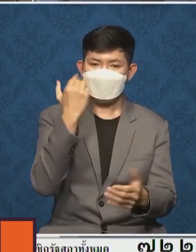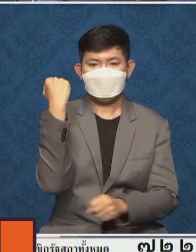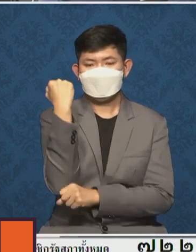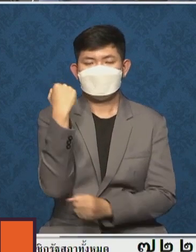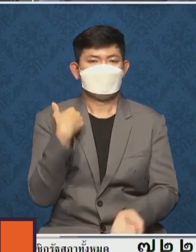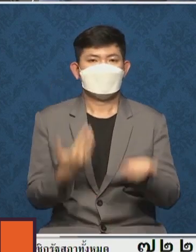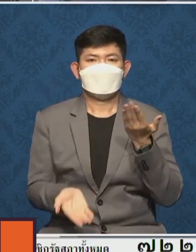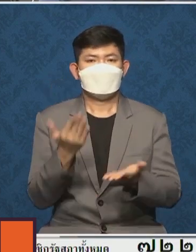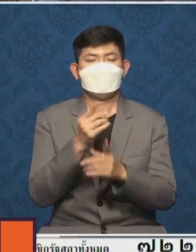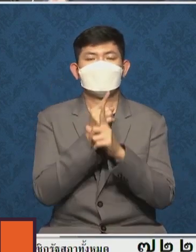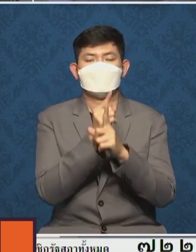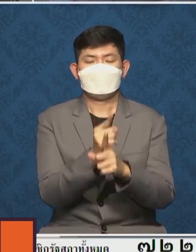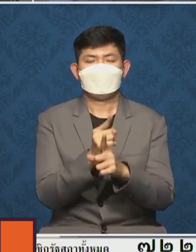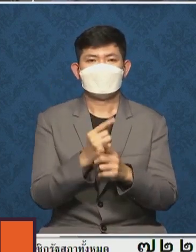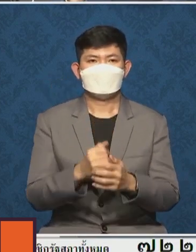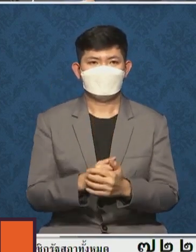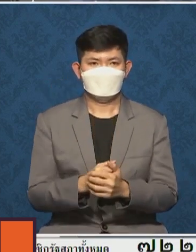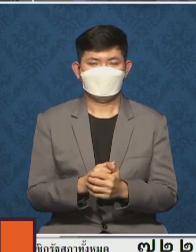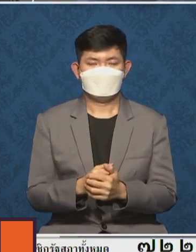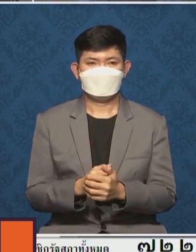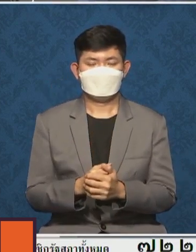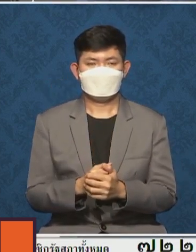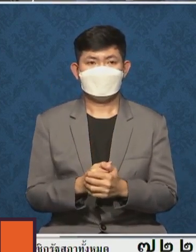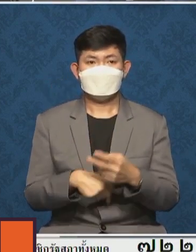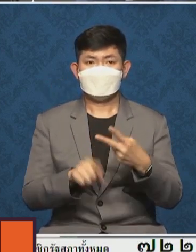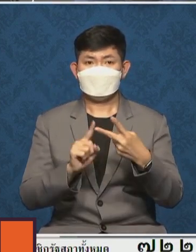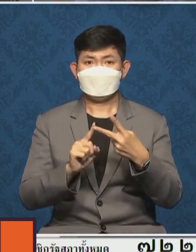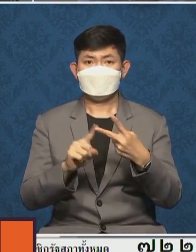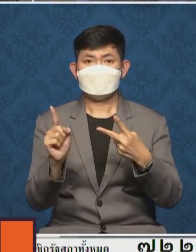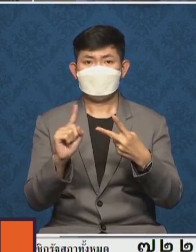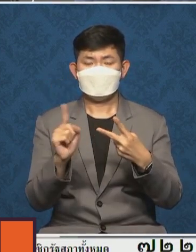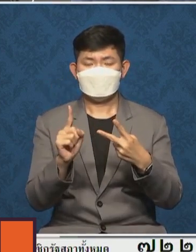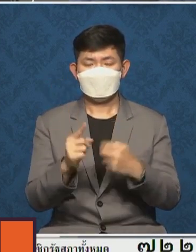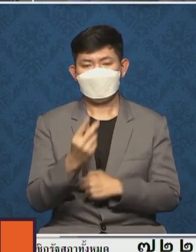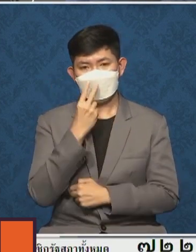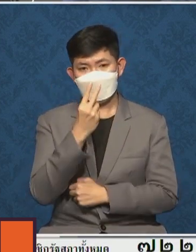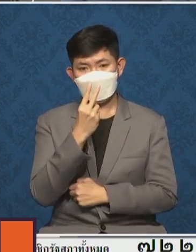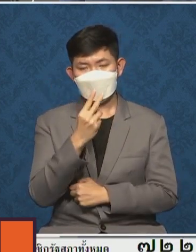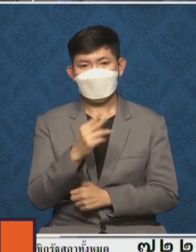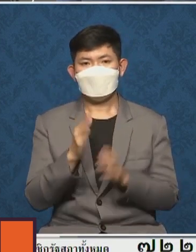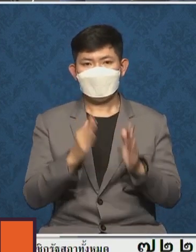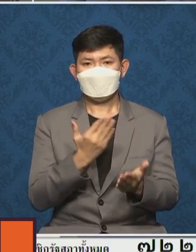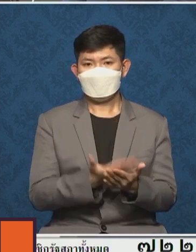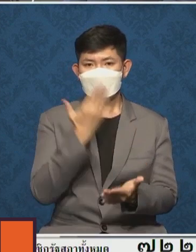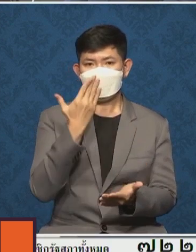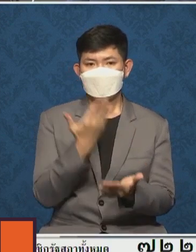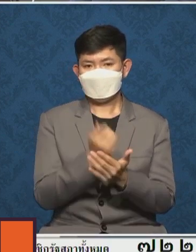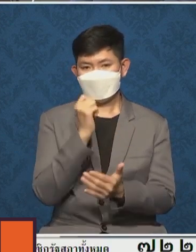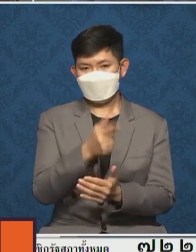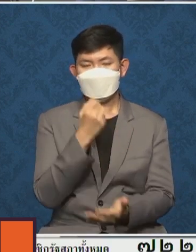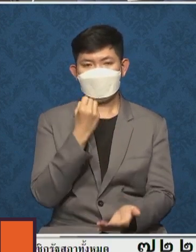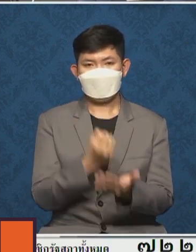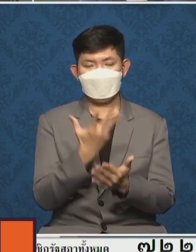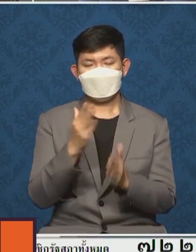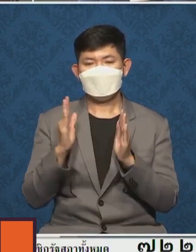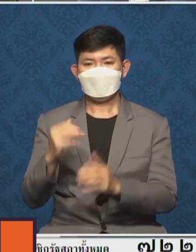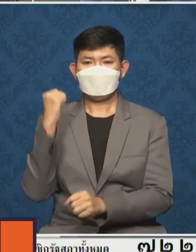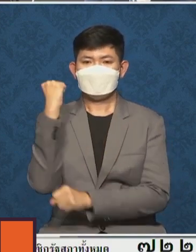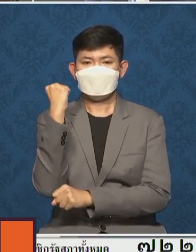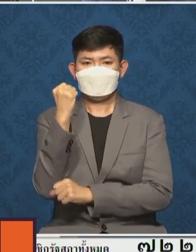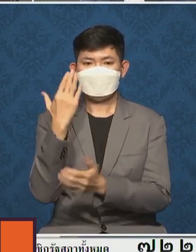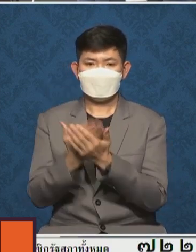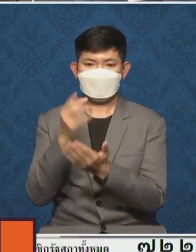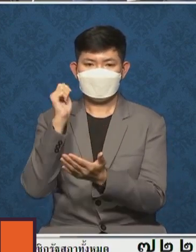ความผิดครับในส่วนตัวแปรที่2นี้เองครับที่จะเป็นตัวกำกับว่าคนรวยต้องจ่ายแพงและคนจนต้องจ่